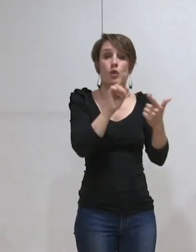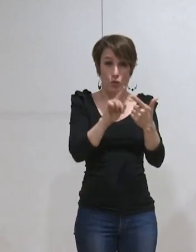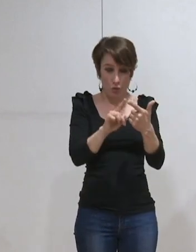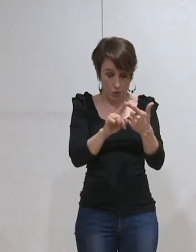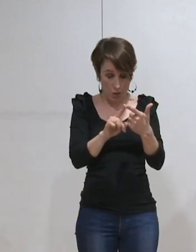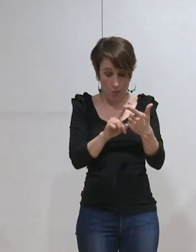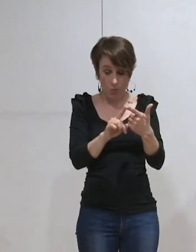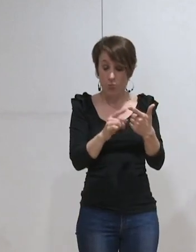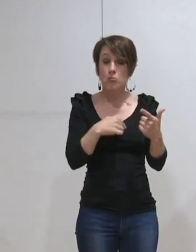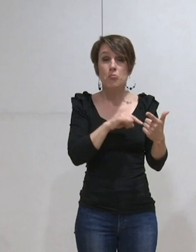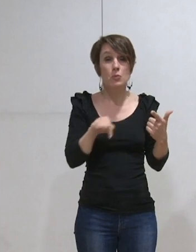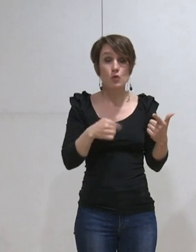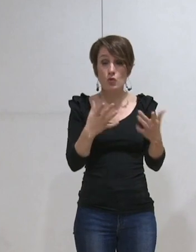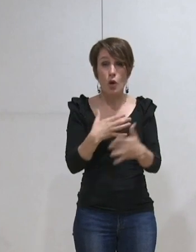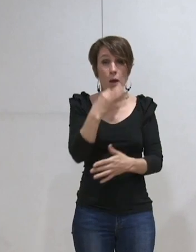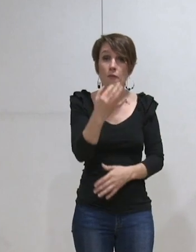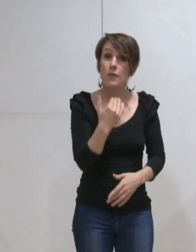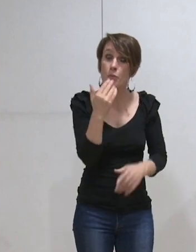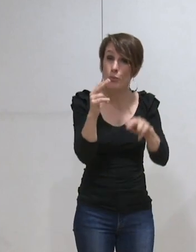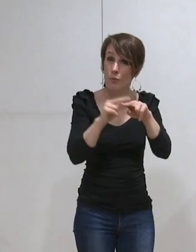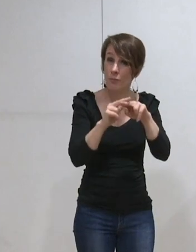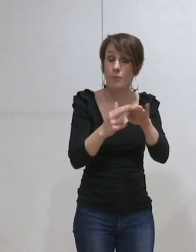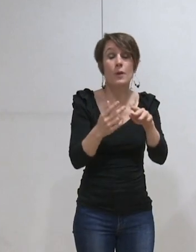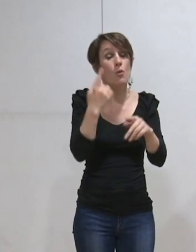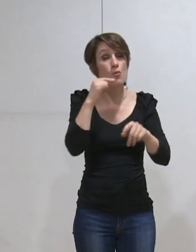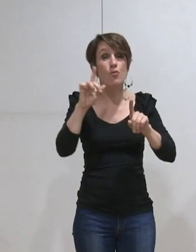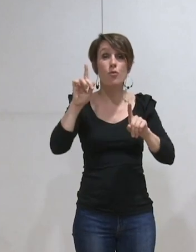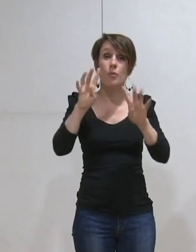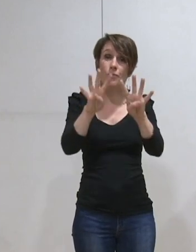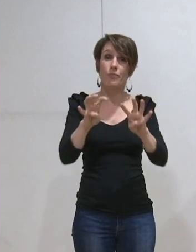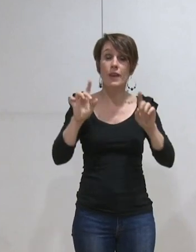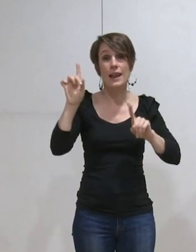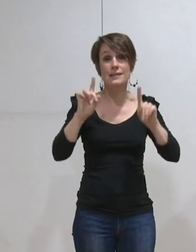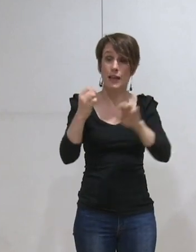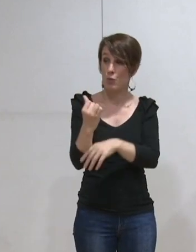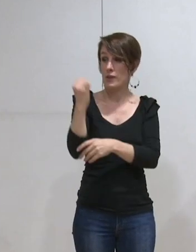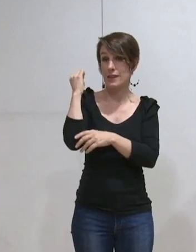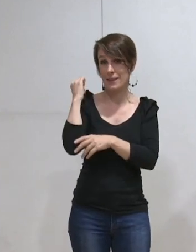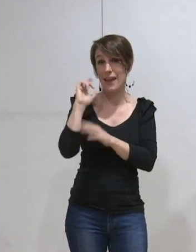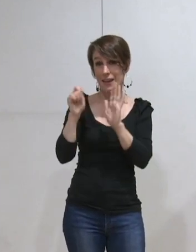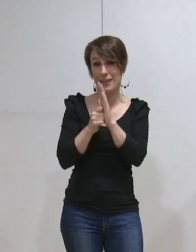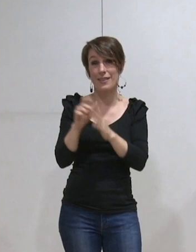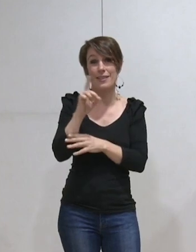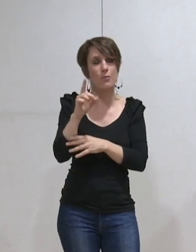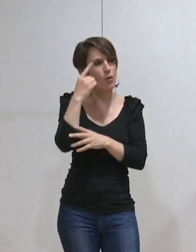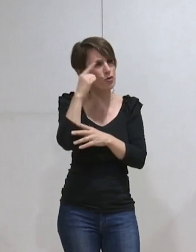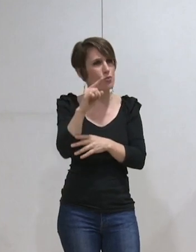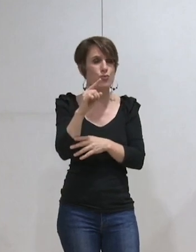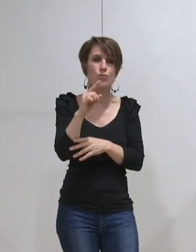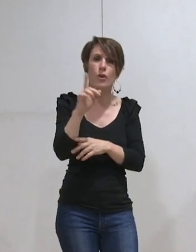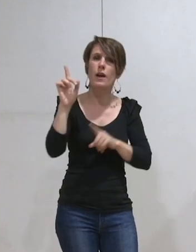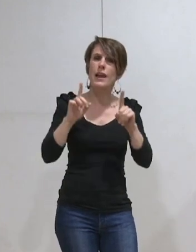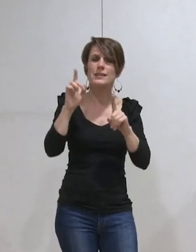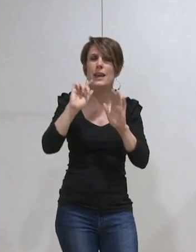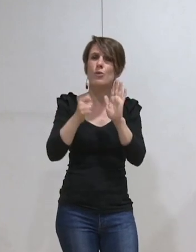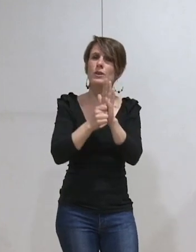connaissance aux cérémonies qui ont eu lieu hier dimanche pour célébrer la libération des camps de concentration alors là encore